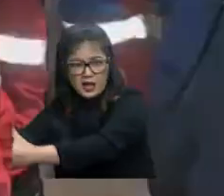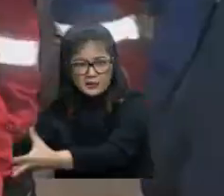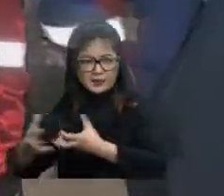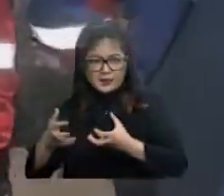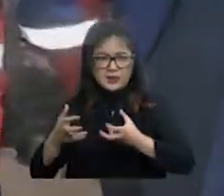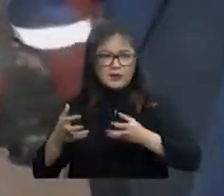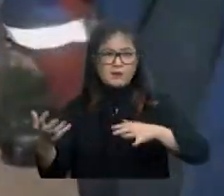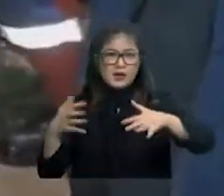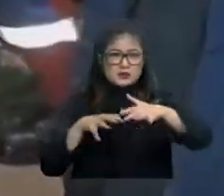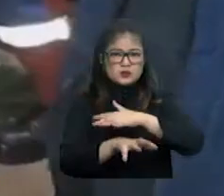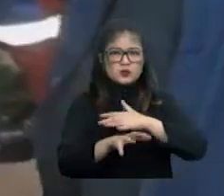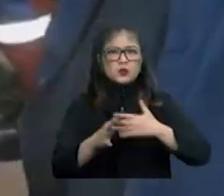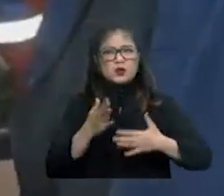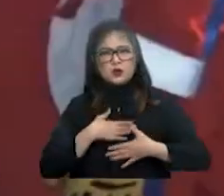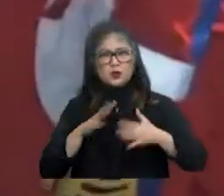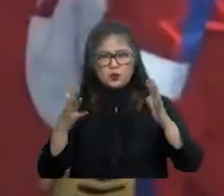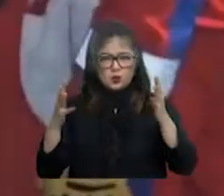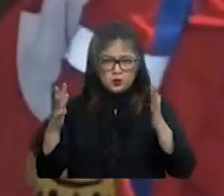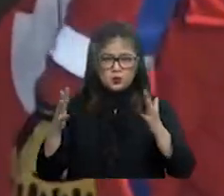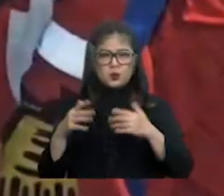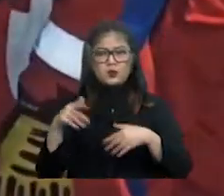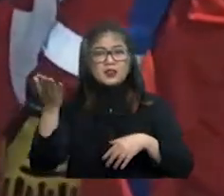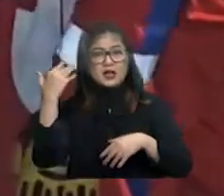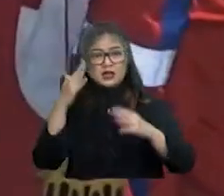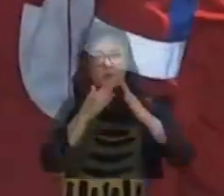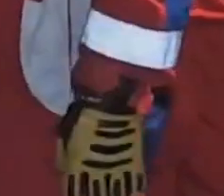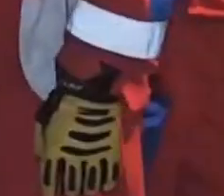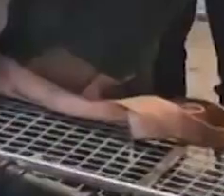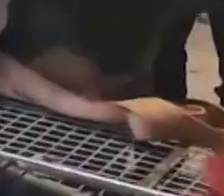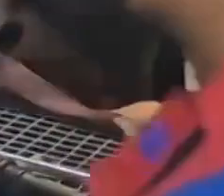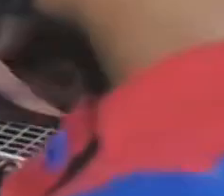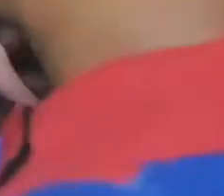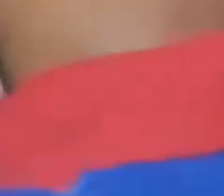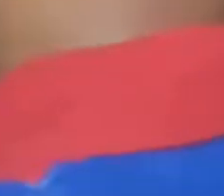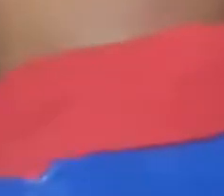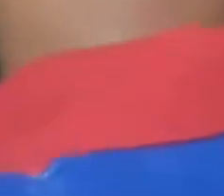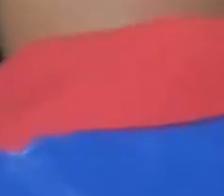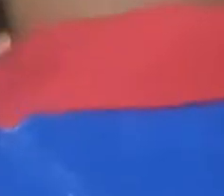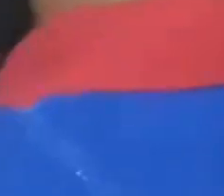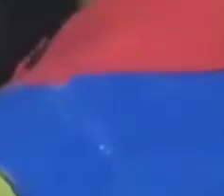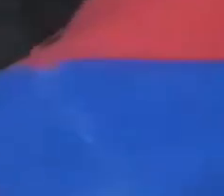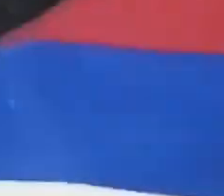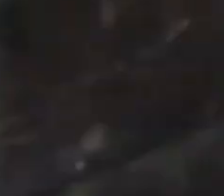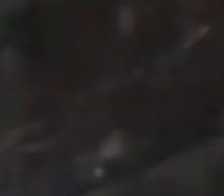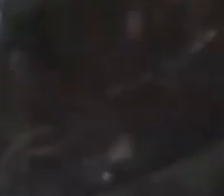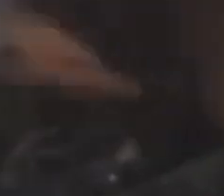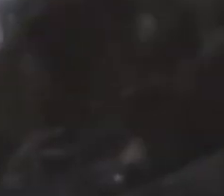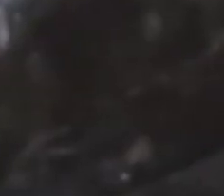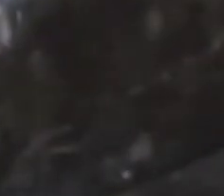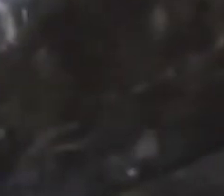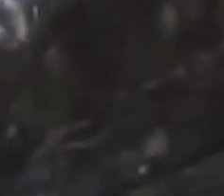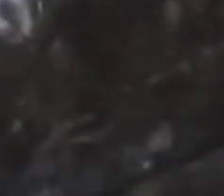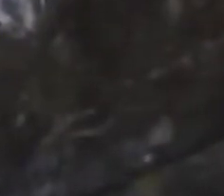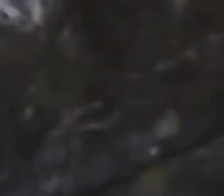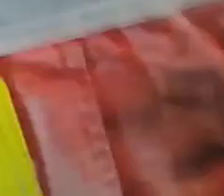jantan peliharaan terlepas dari rantainya di permukiman padat penduduk Jalan Lontar 5 Koja, Jakarta Utara, Senin malam. Warga pun